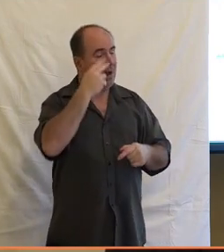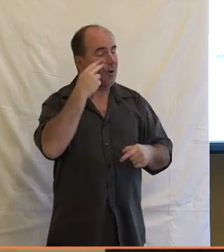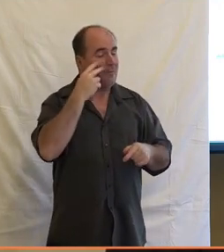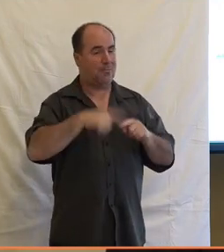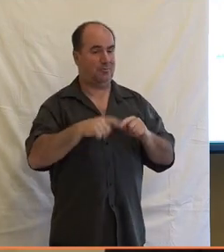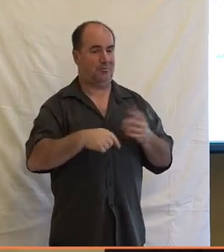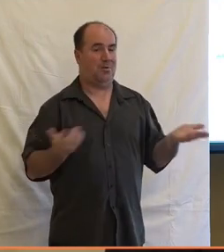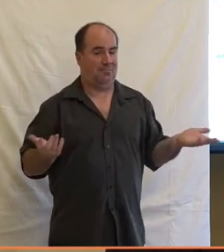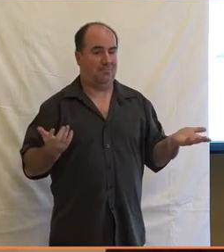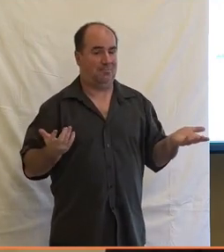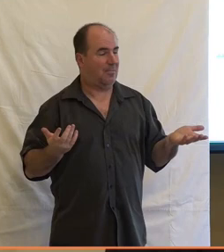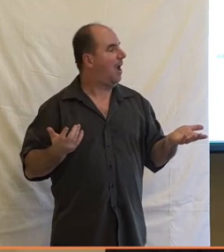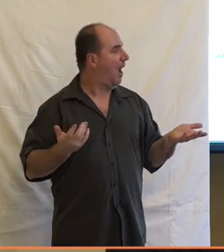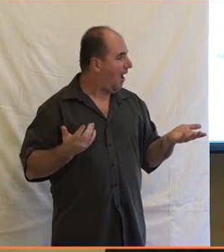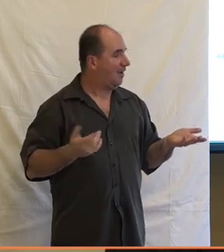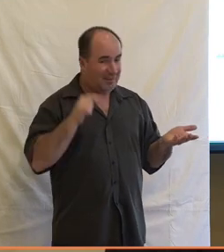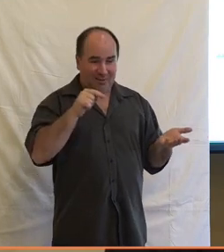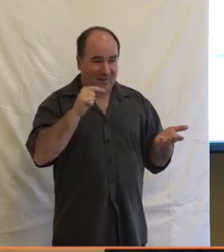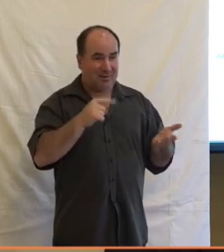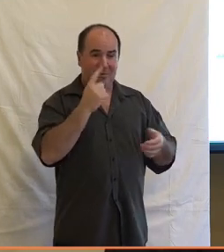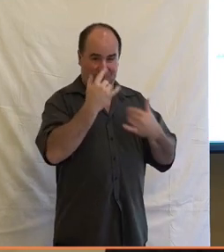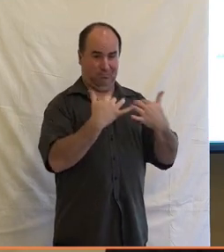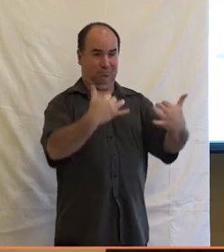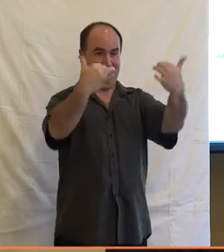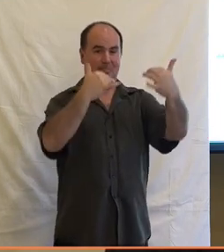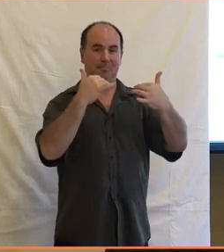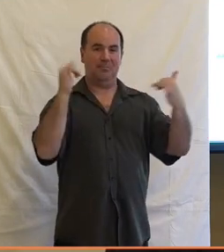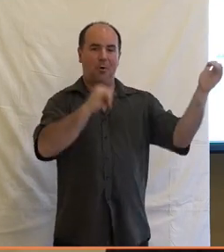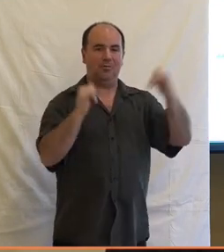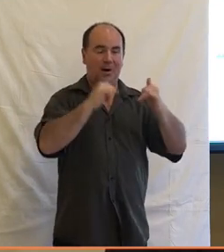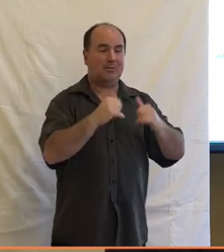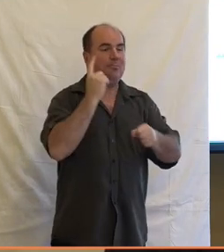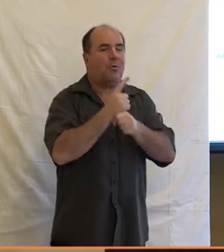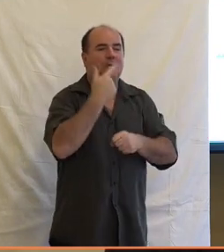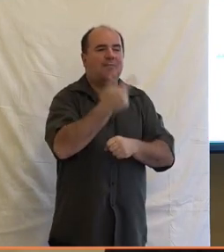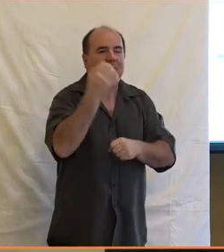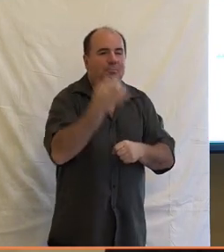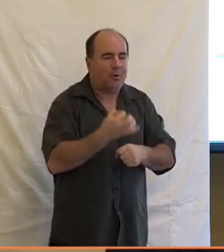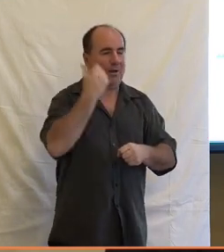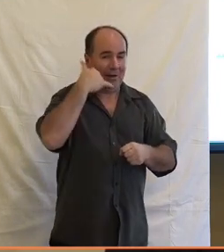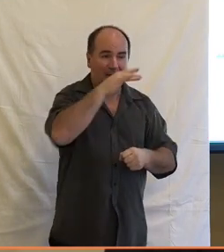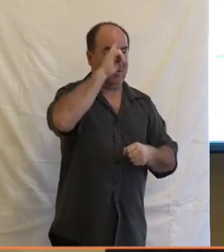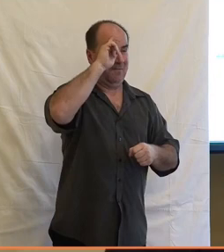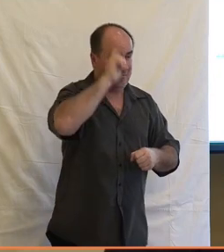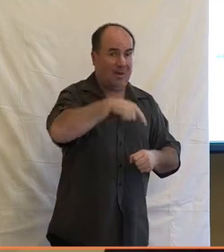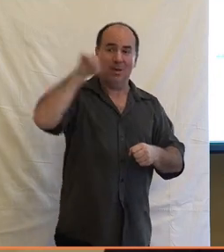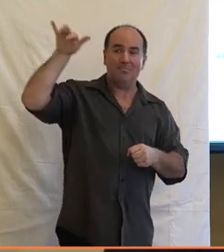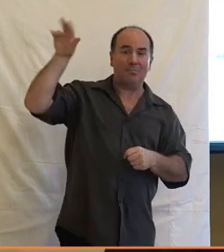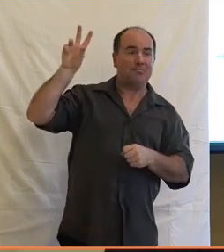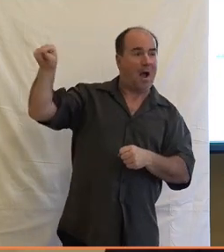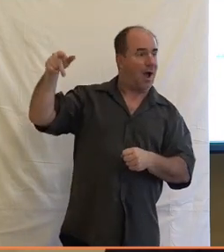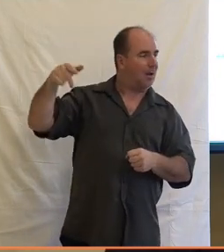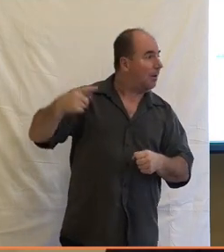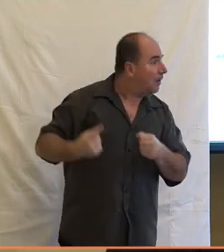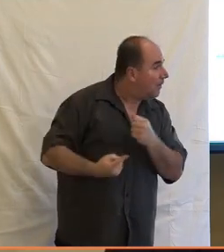pouhých 20% vědělo o tom, že něco takového třeba už dneska v těch systémech je a oni mohou použít. Jo, takže na